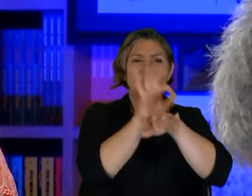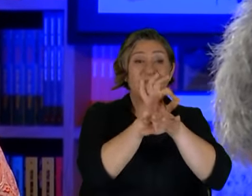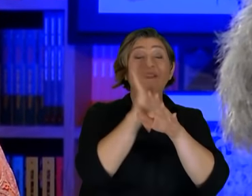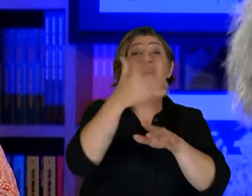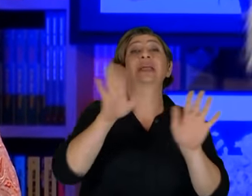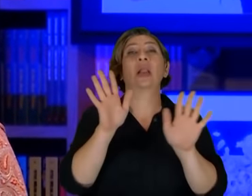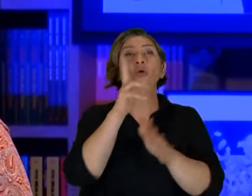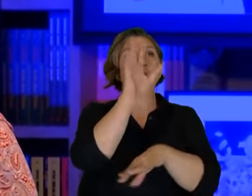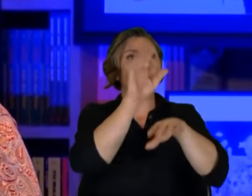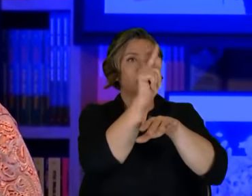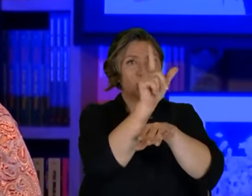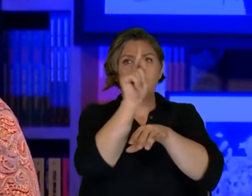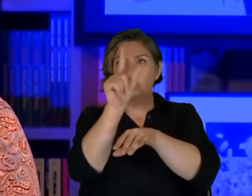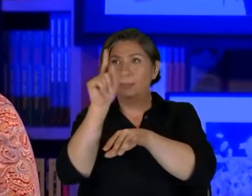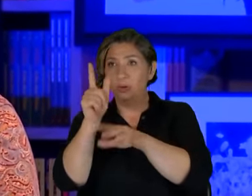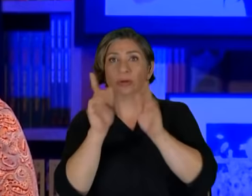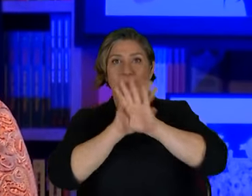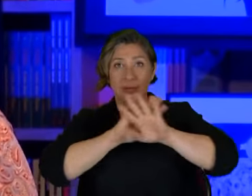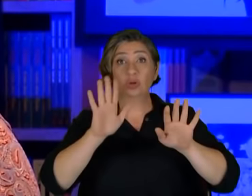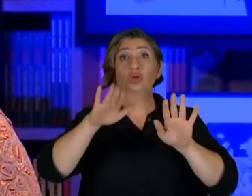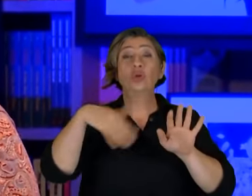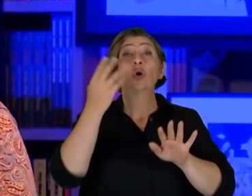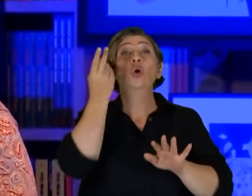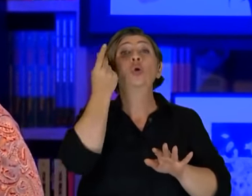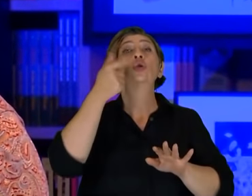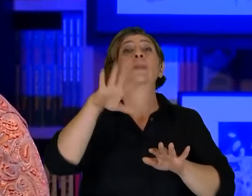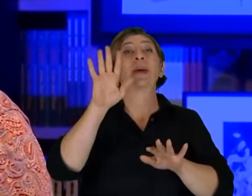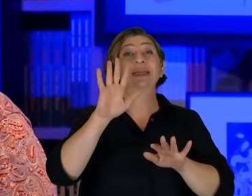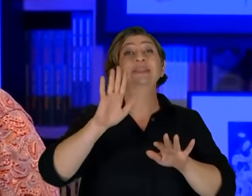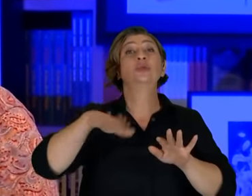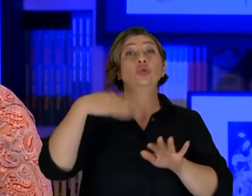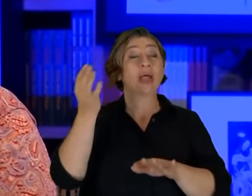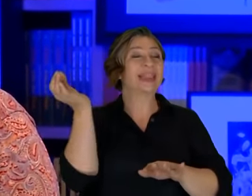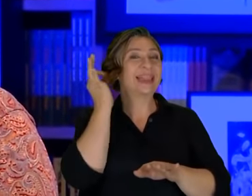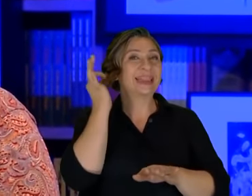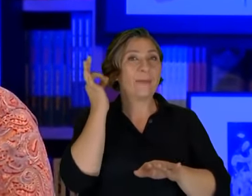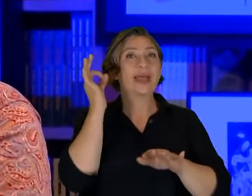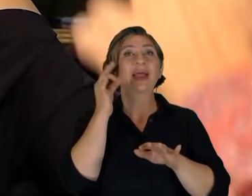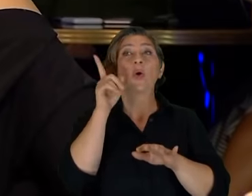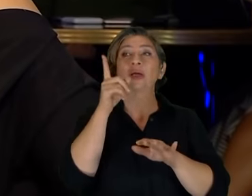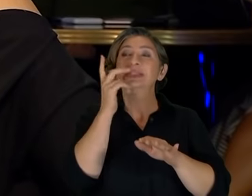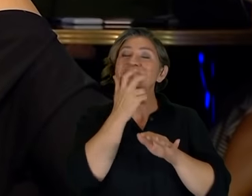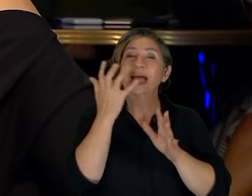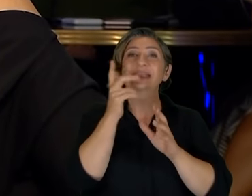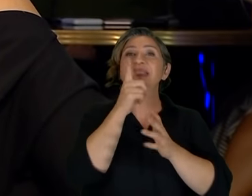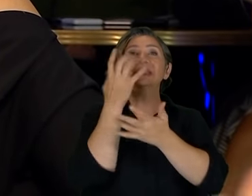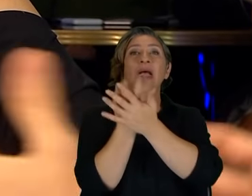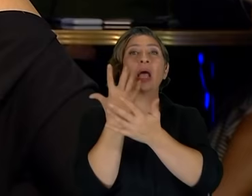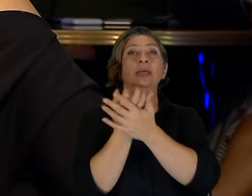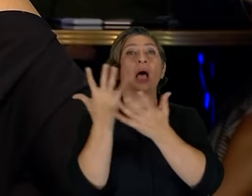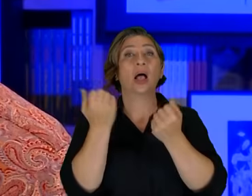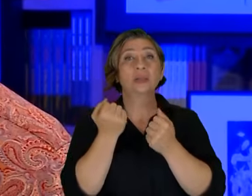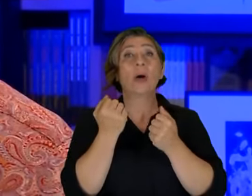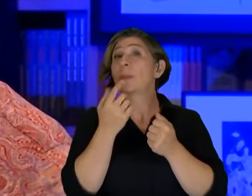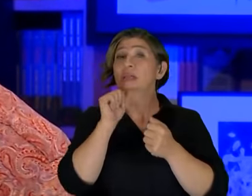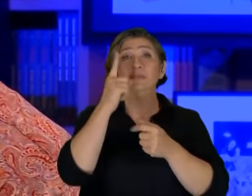geçmedi. Ve sonrasında unutmamak ve sonrasında da dinlemek ve ondan beslenebilmek adına ses kaydı aldım. Fakat hiçbir